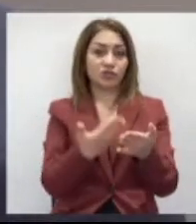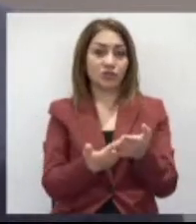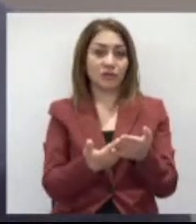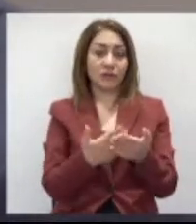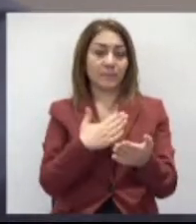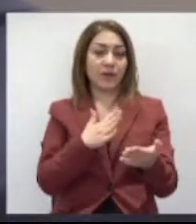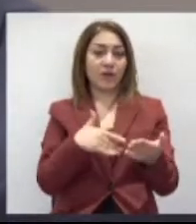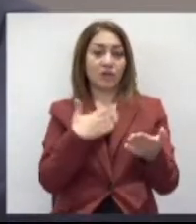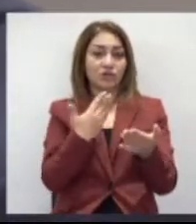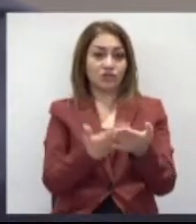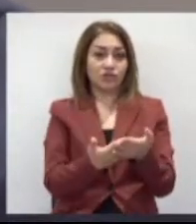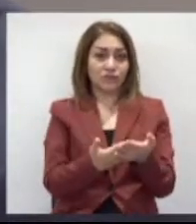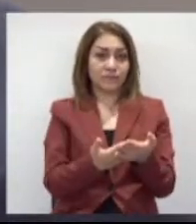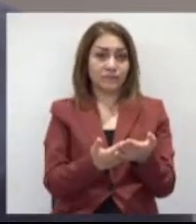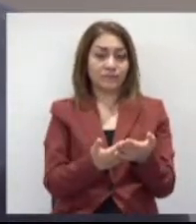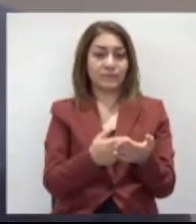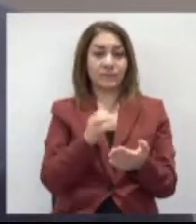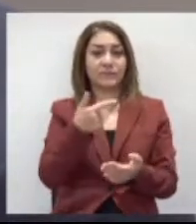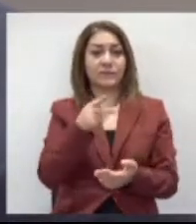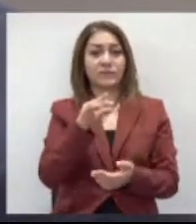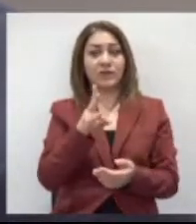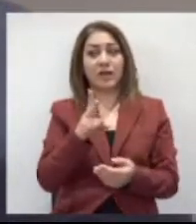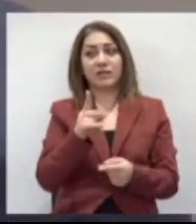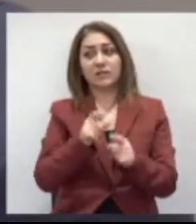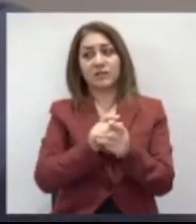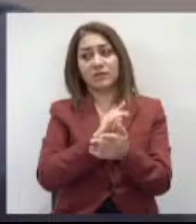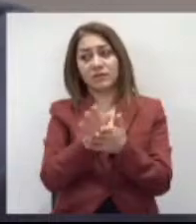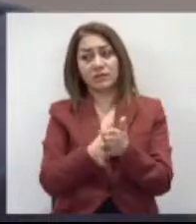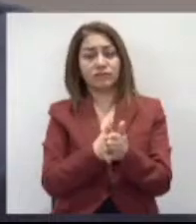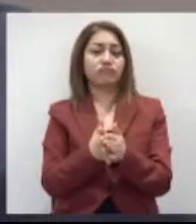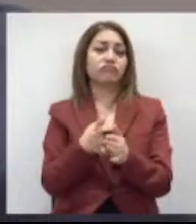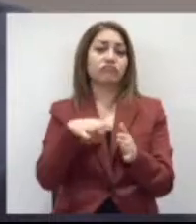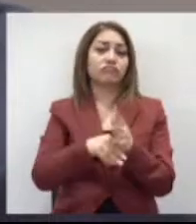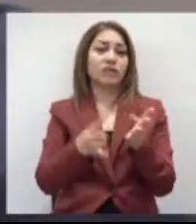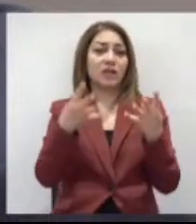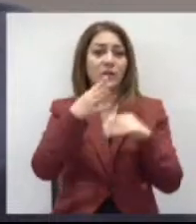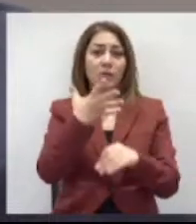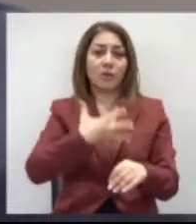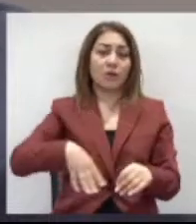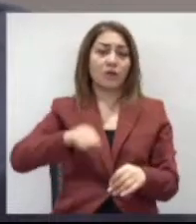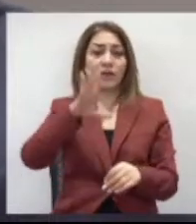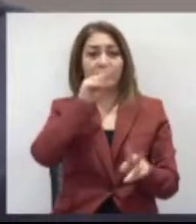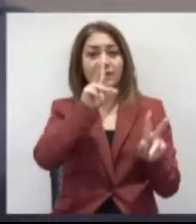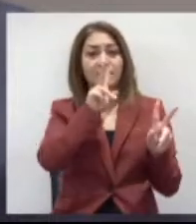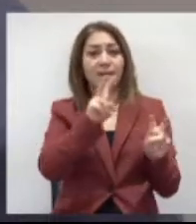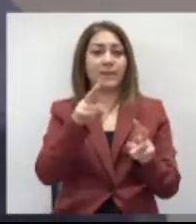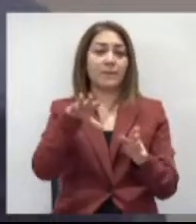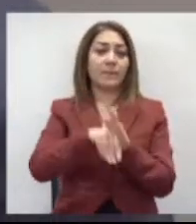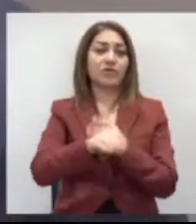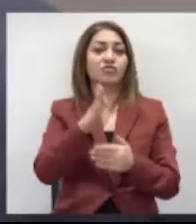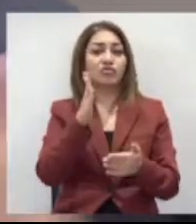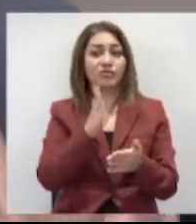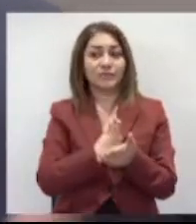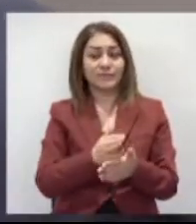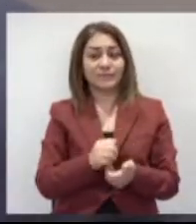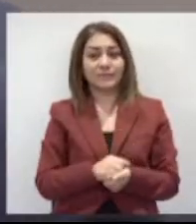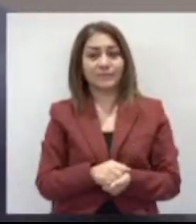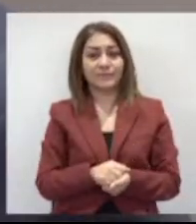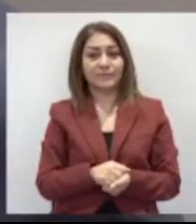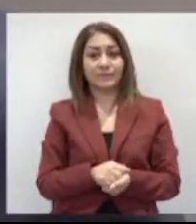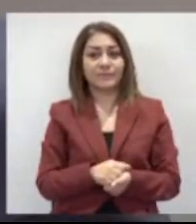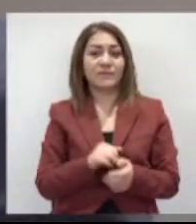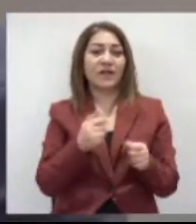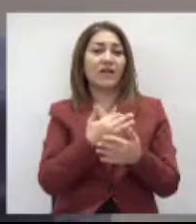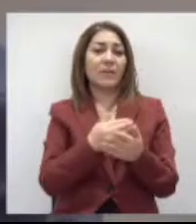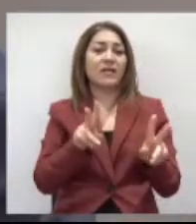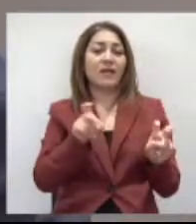մեր առաջարկը, նաև պարոն Եգորյանի ասացի մասով, ինքը ներառում է բոլոր հնարավոր թեմաները, ինձ թվում է։ Կարելի է գրել նաև այլ